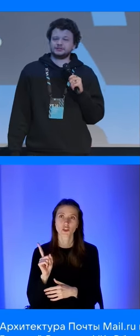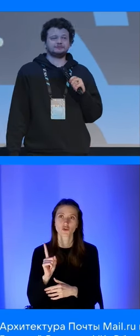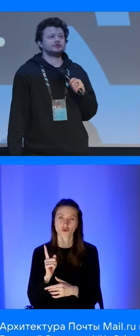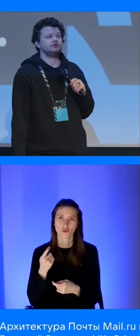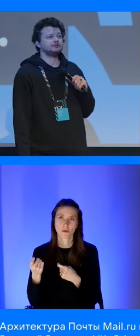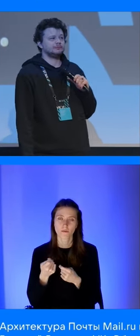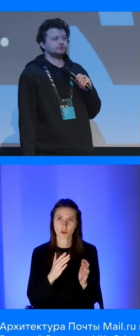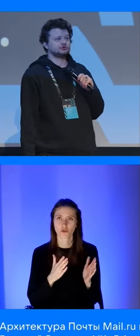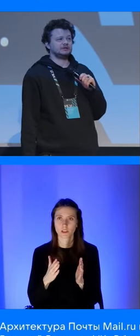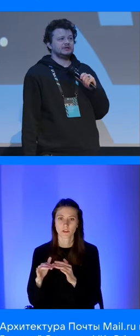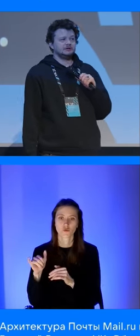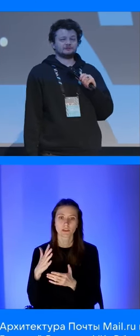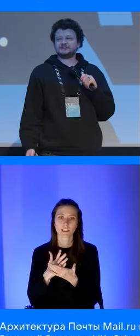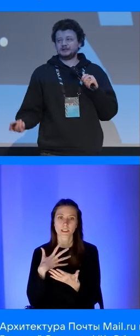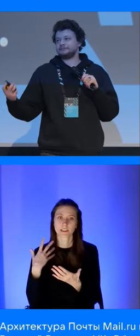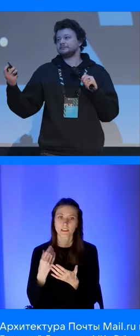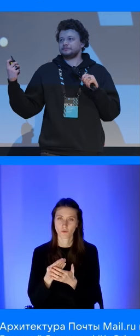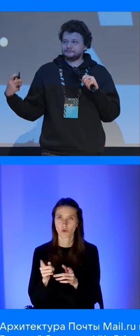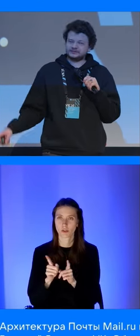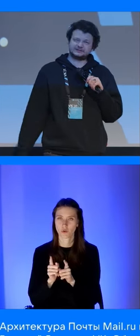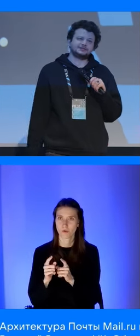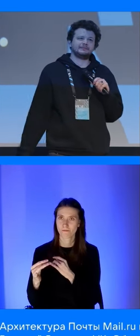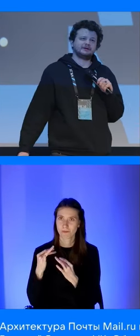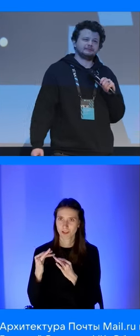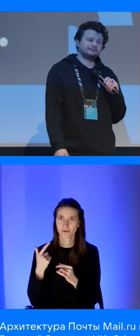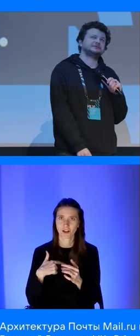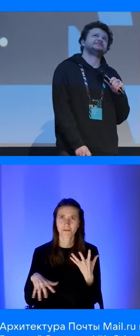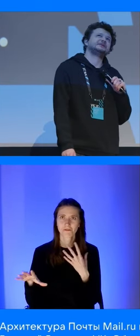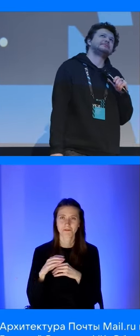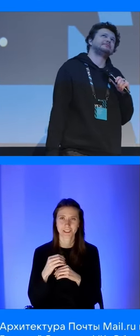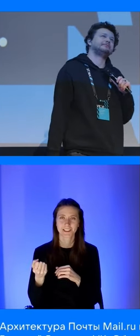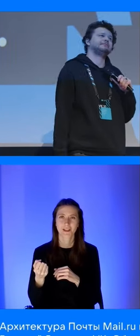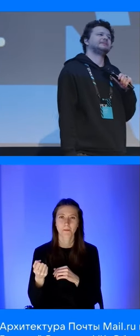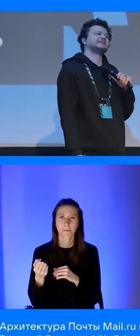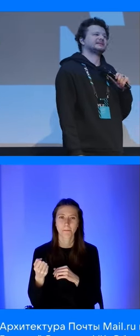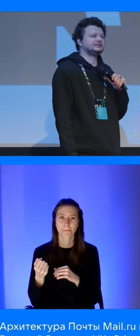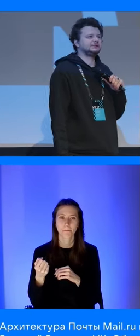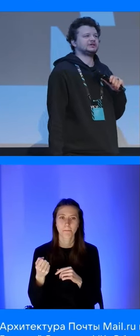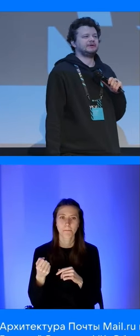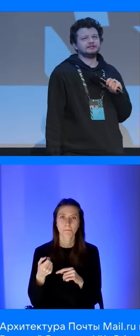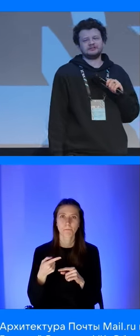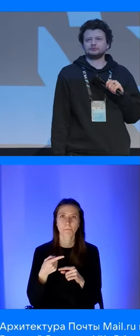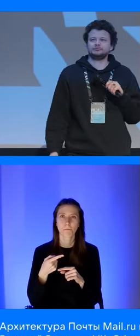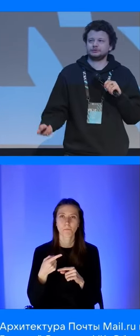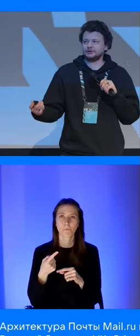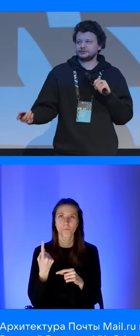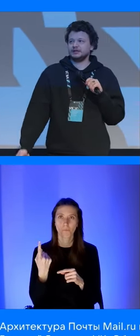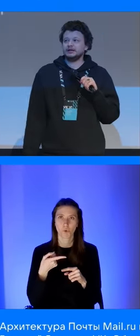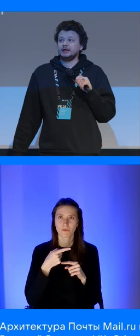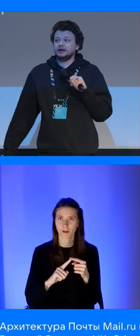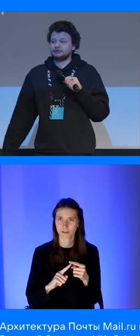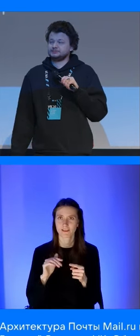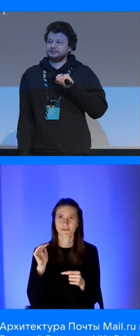свой административный налог. Нам нужно вот все 15 тысяч все 1500 компонентов нам нужно